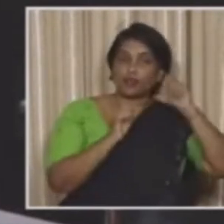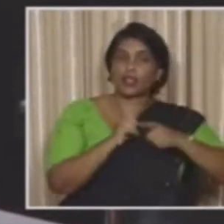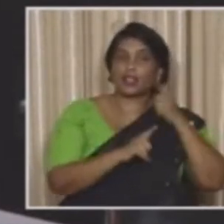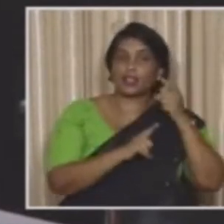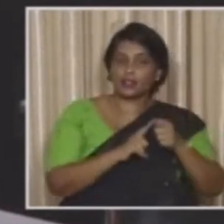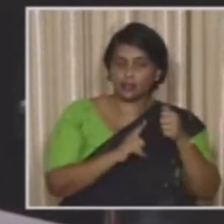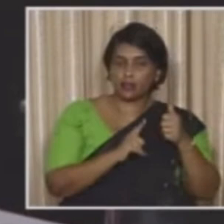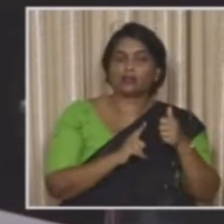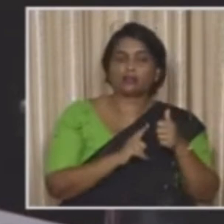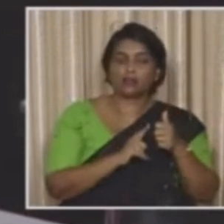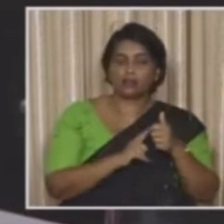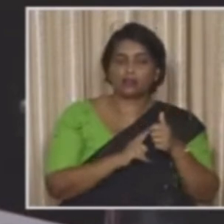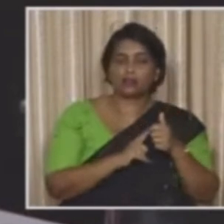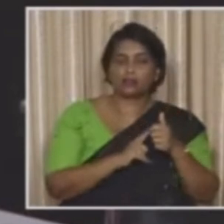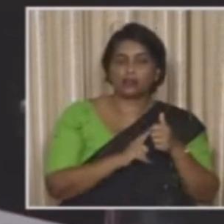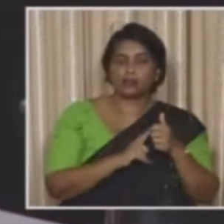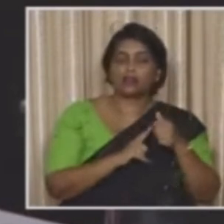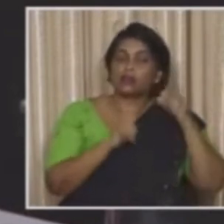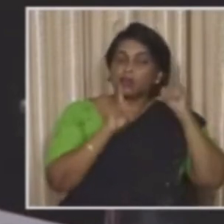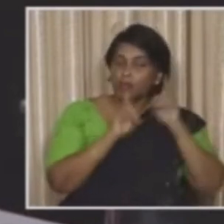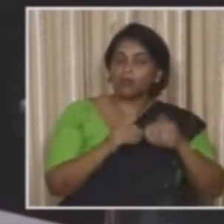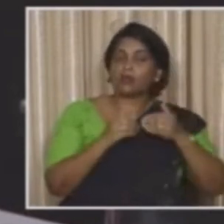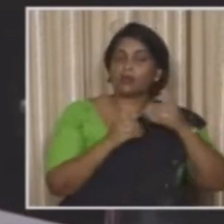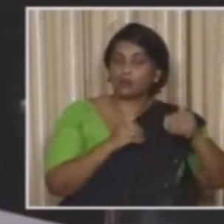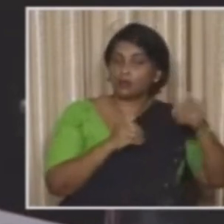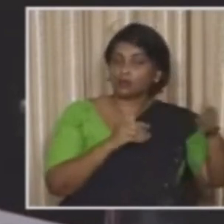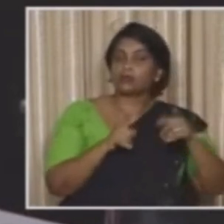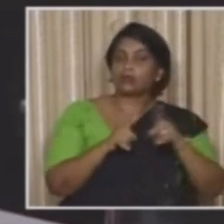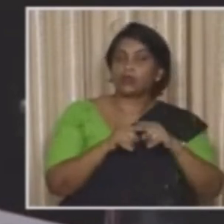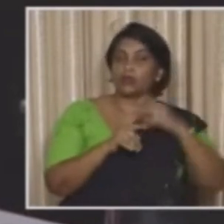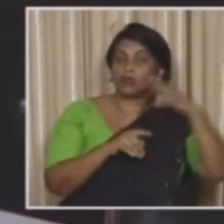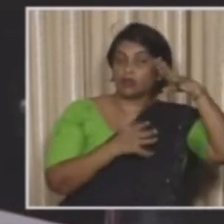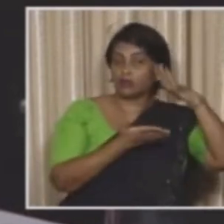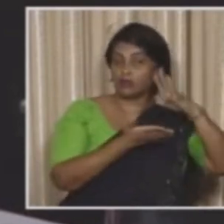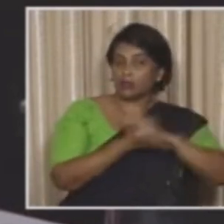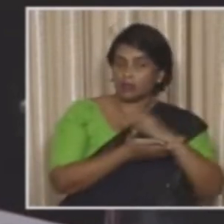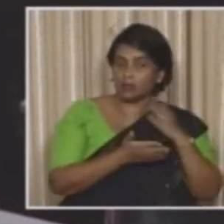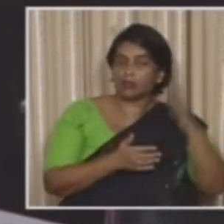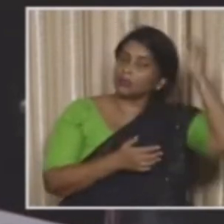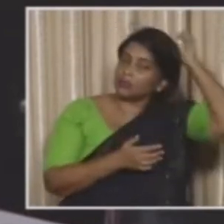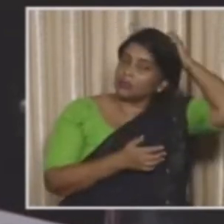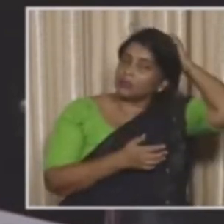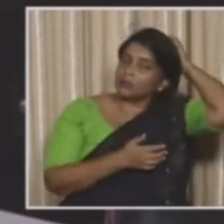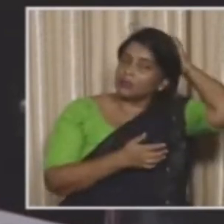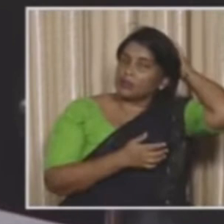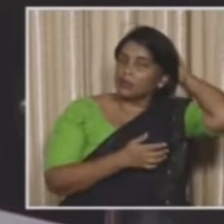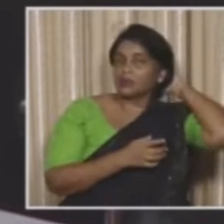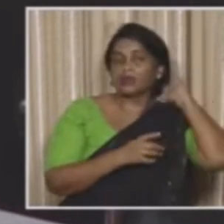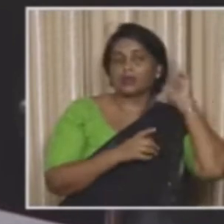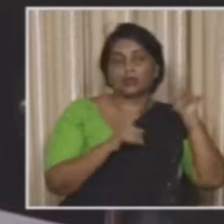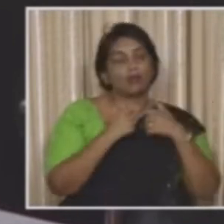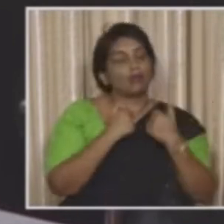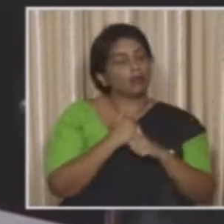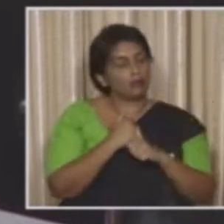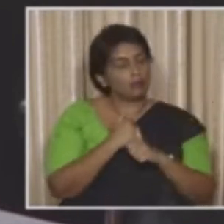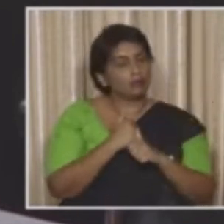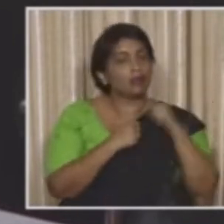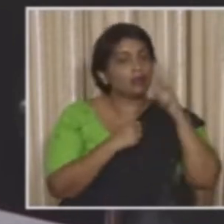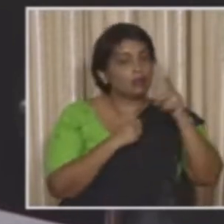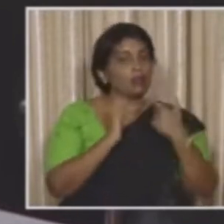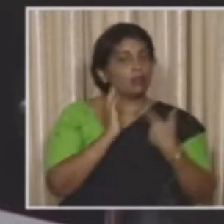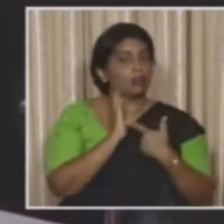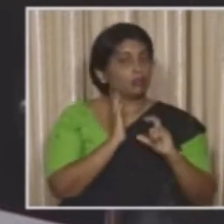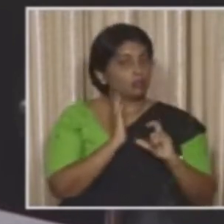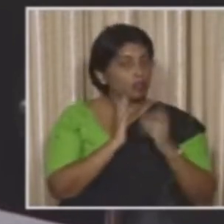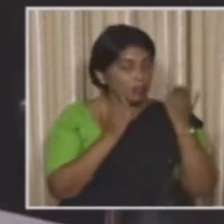විසින් තාක්ෂණිකව මෙතර විභවතාවයක් තිබෙනවා ඒ විභවතාවේ හදන්න ඕගොල්ලන්ගේ